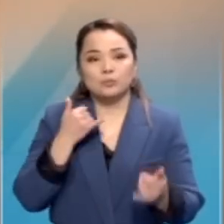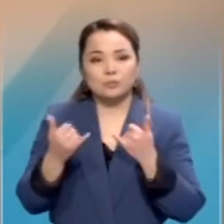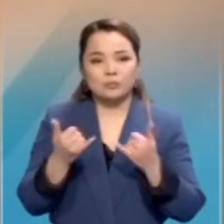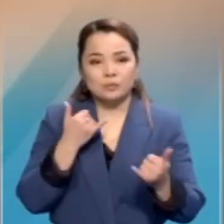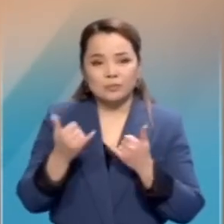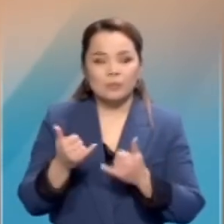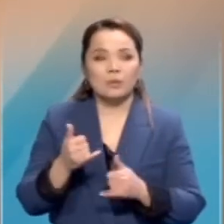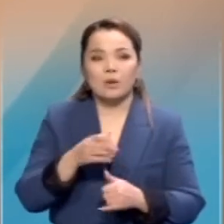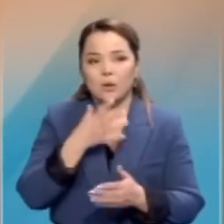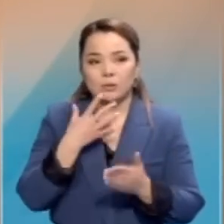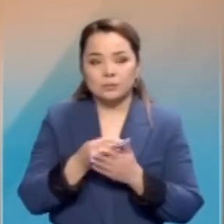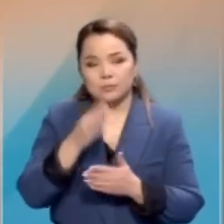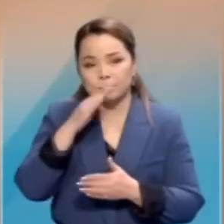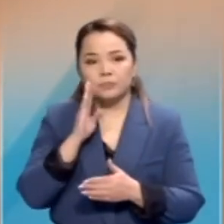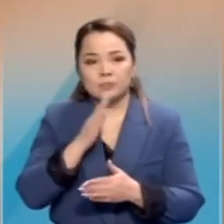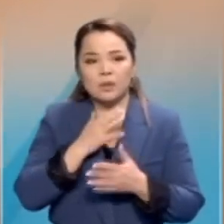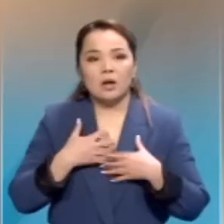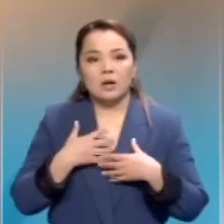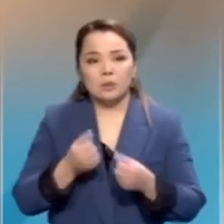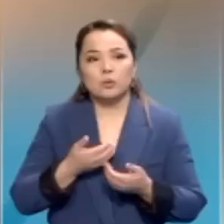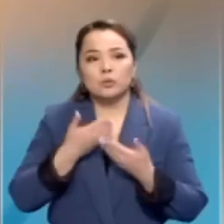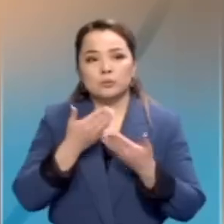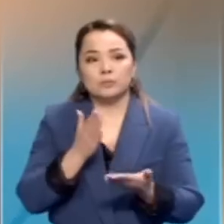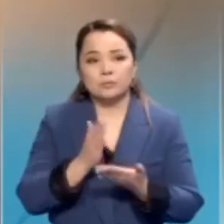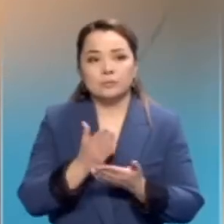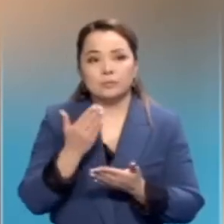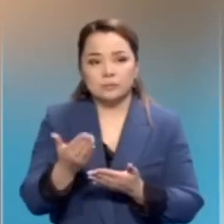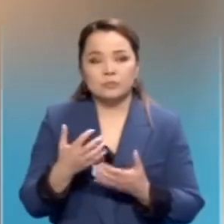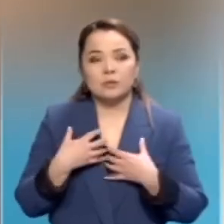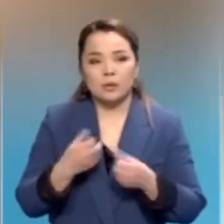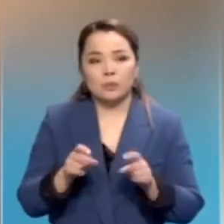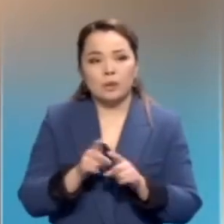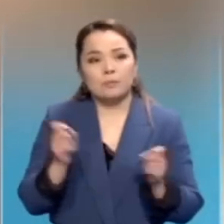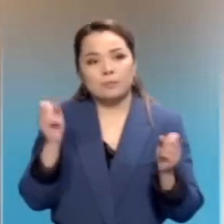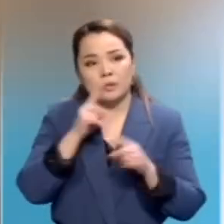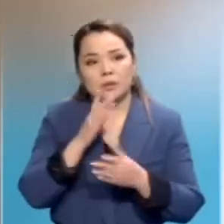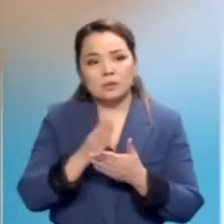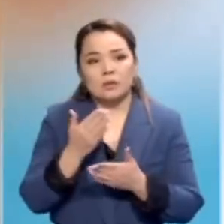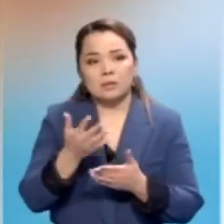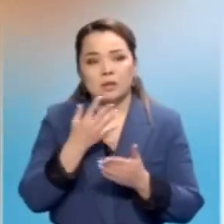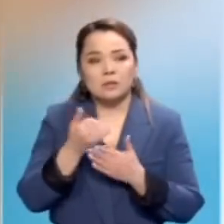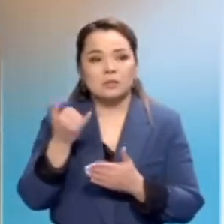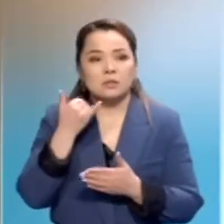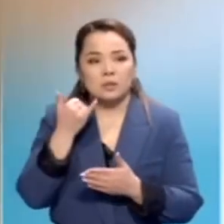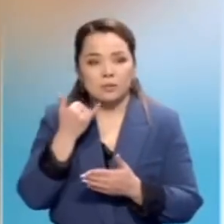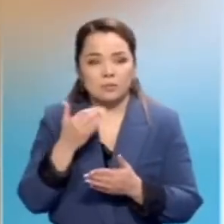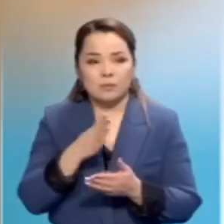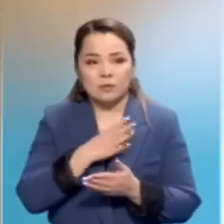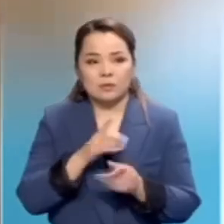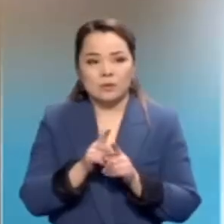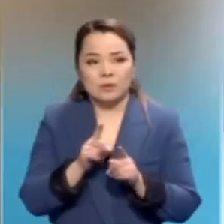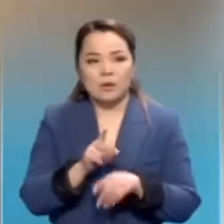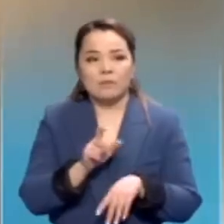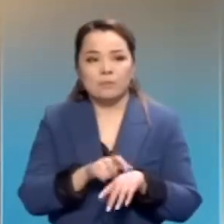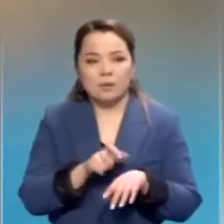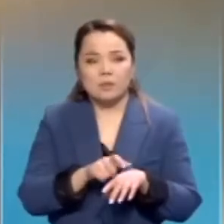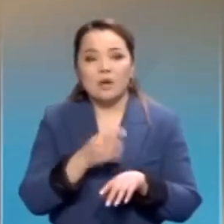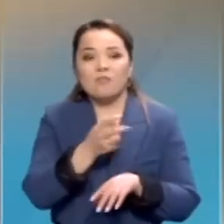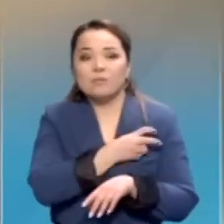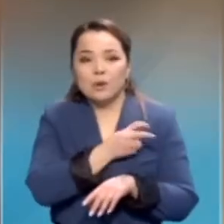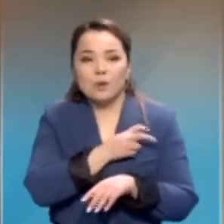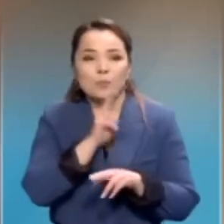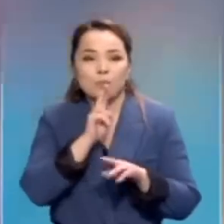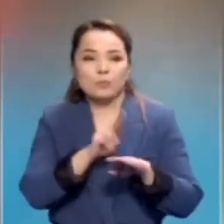birine koñrau şalıp atanasının amandığın sorağan. Olardın din aman eken bilgenden keyin telefon tutkasını ustap turgan därigerdin